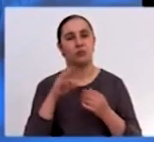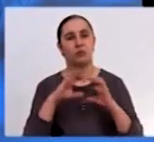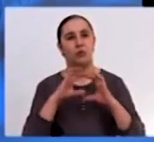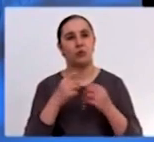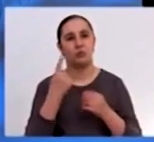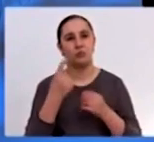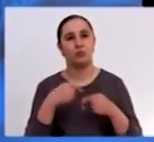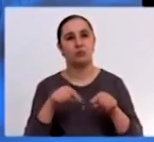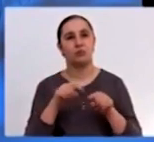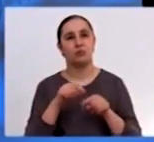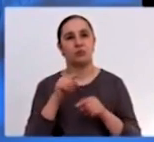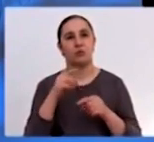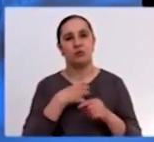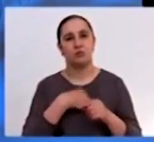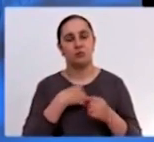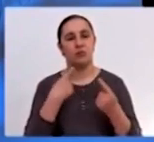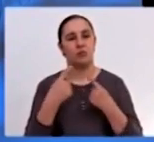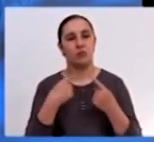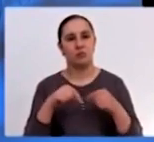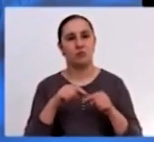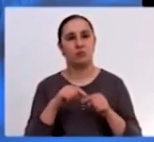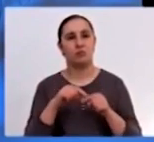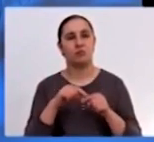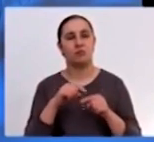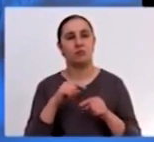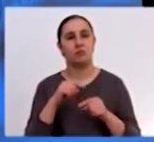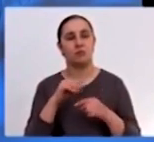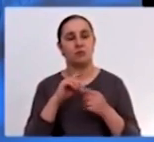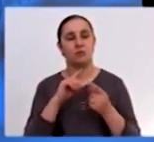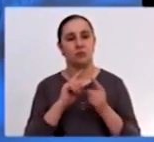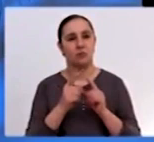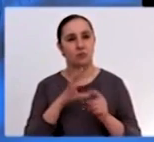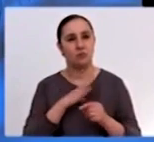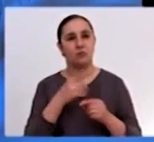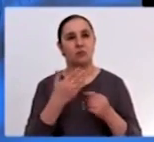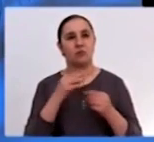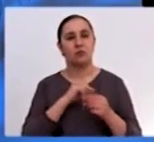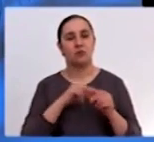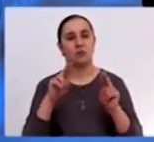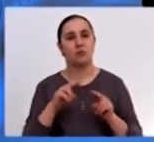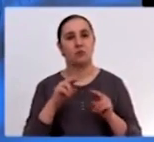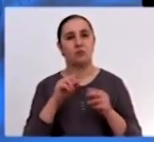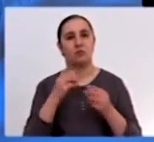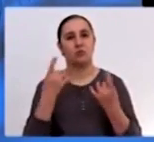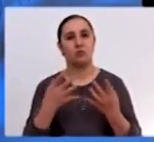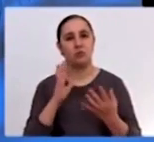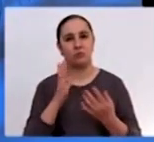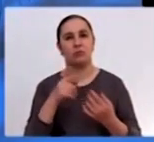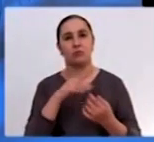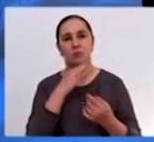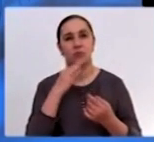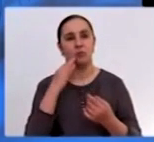eng asosiy muloqot vositasiga aylanib ulgurgan. Va uning ishlash prinsipi juda sodda bo'lib,